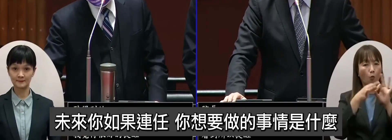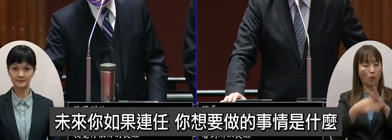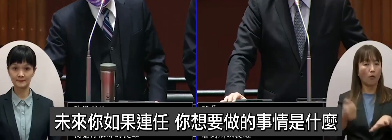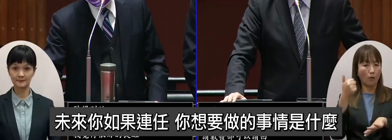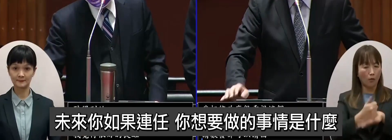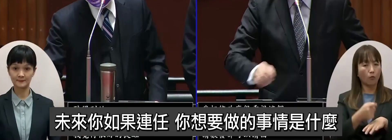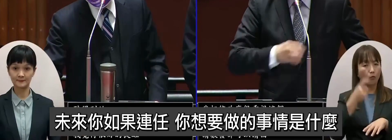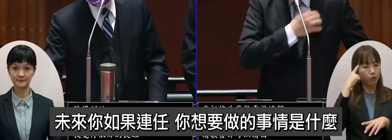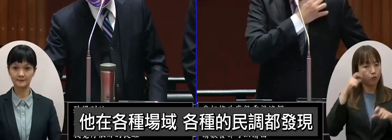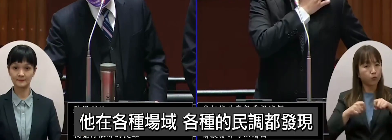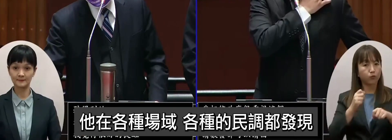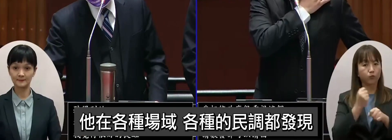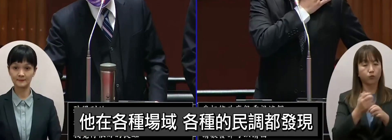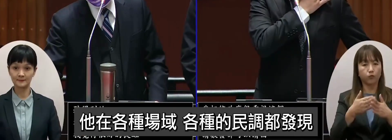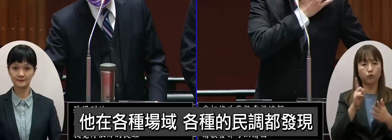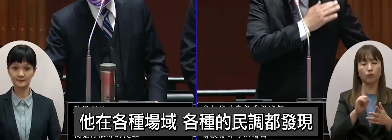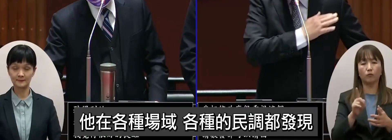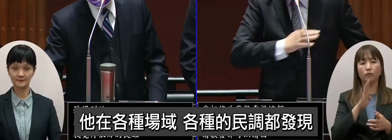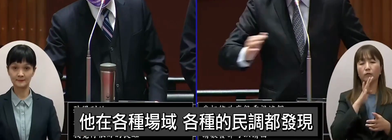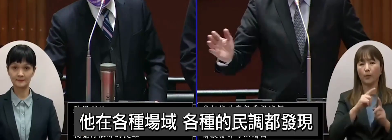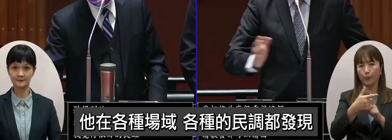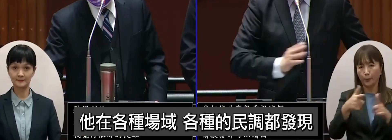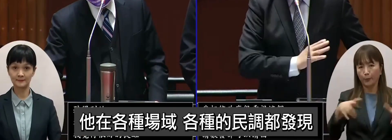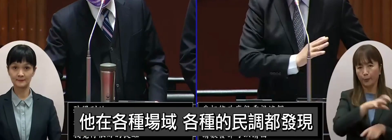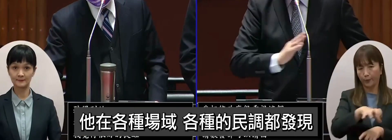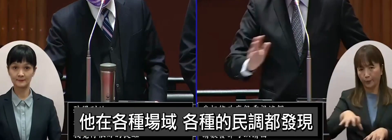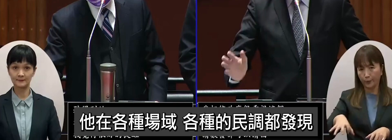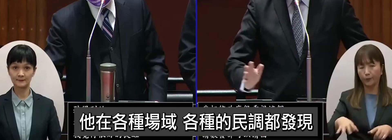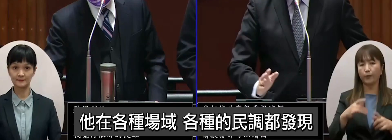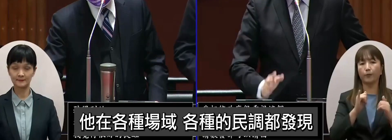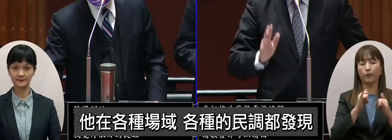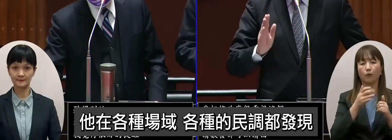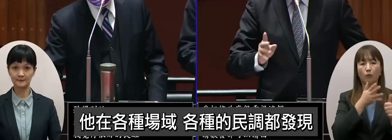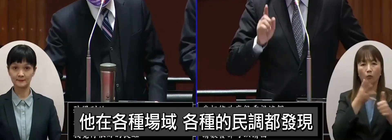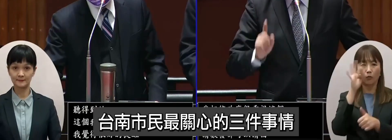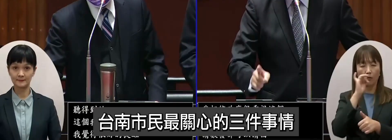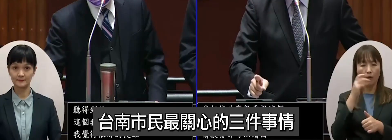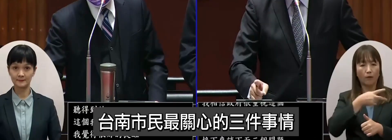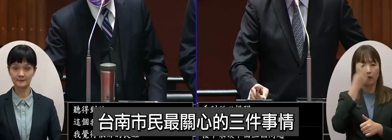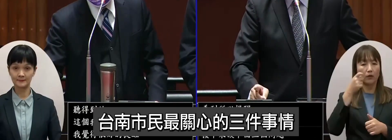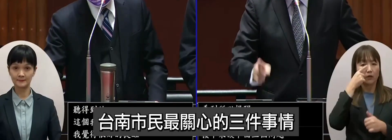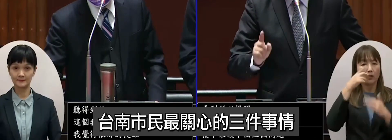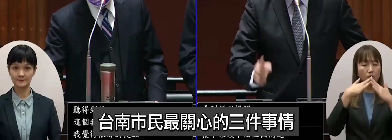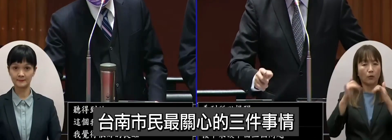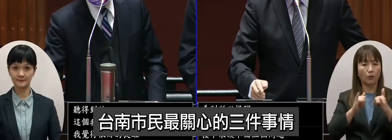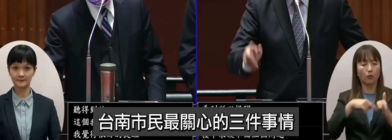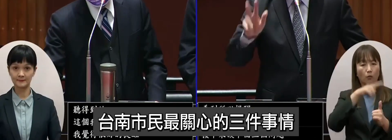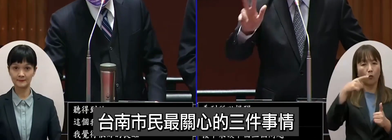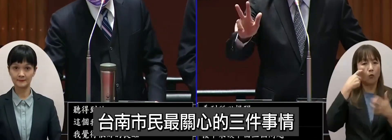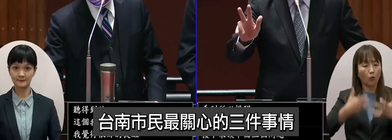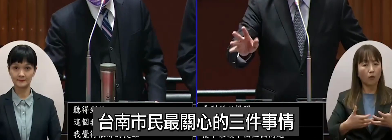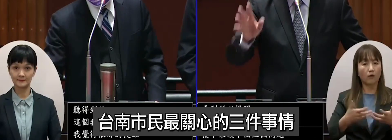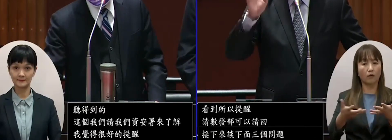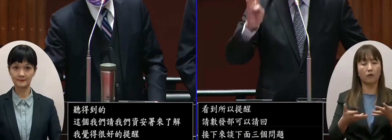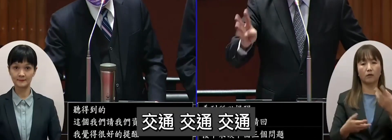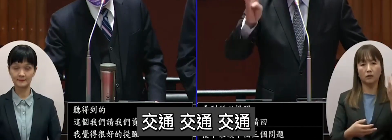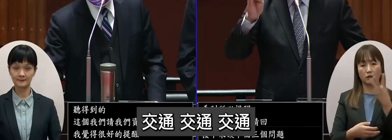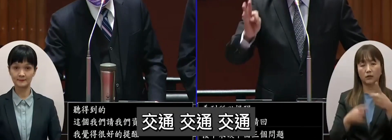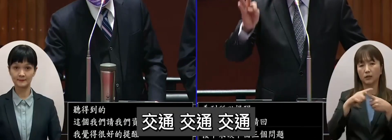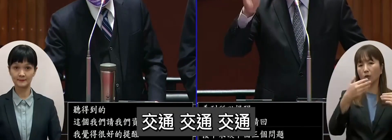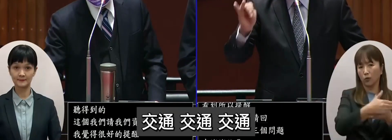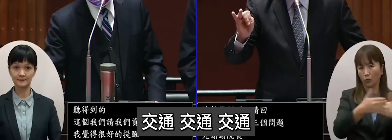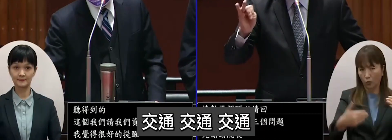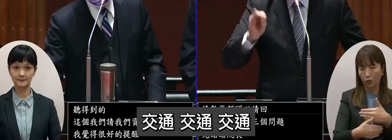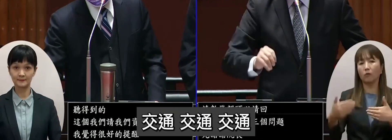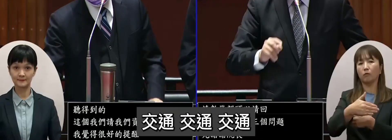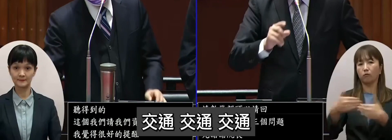想要做的代志是啥？”他说：“他在各种场域、各种的民调都发现，台南市民呢最关心的三件事情：交通、